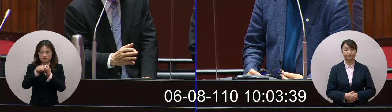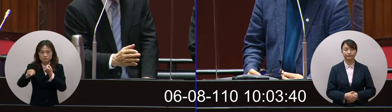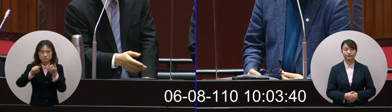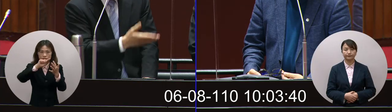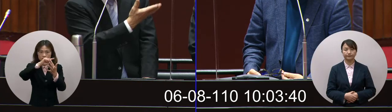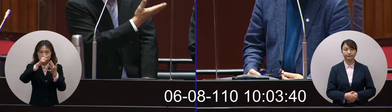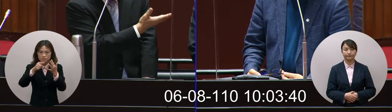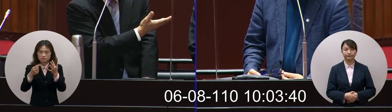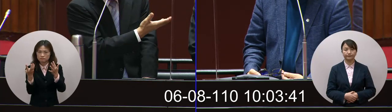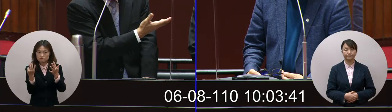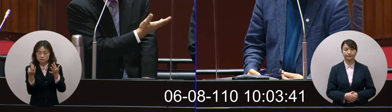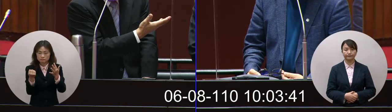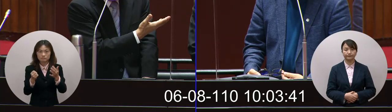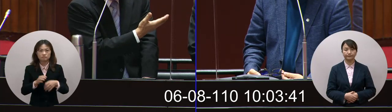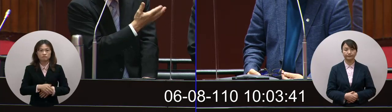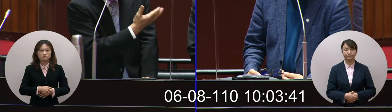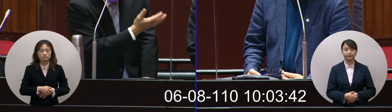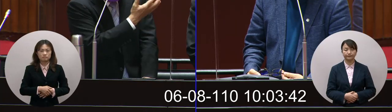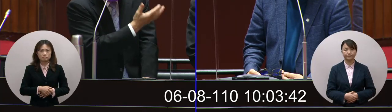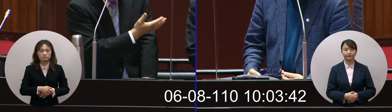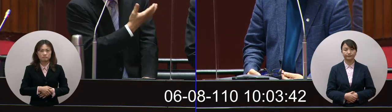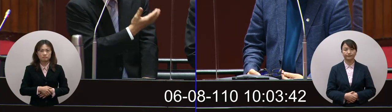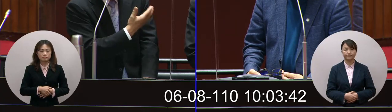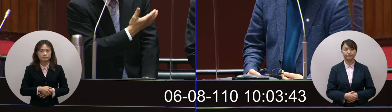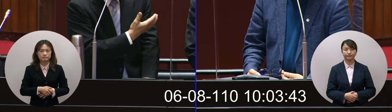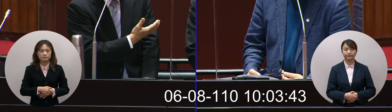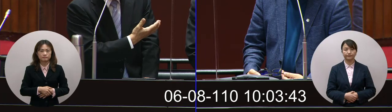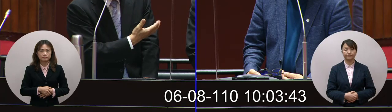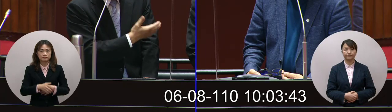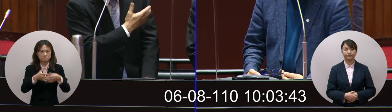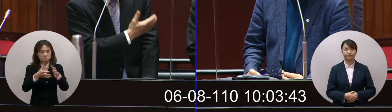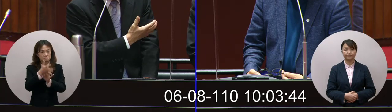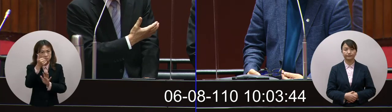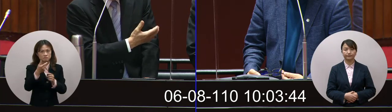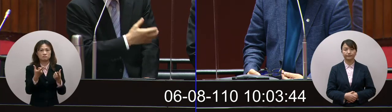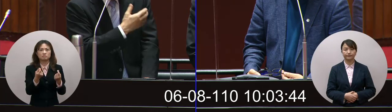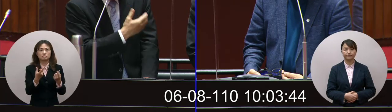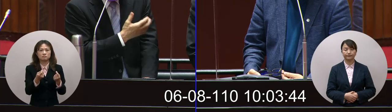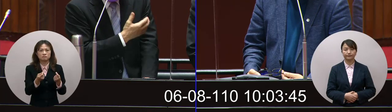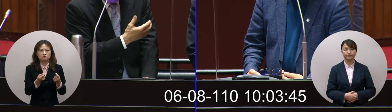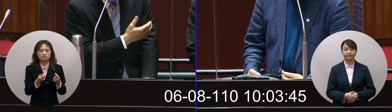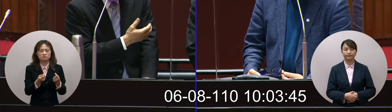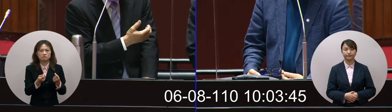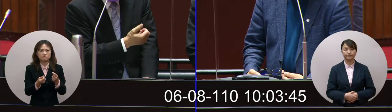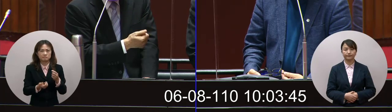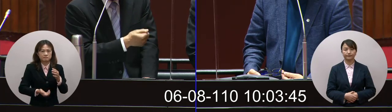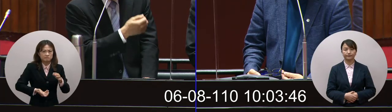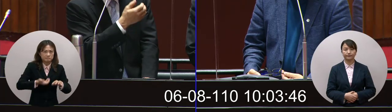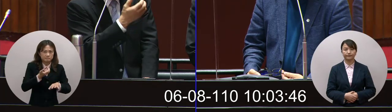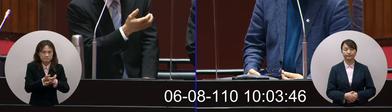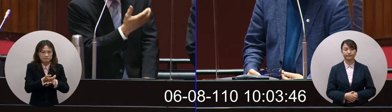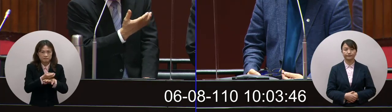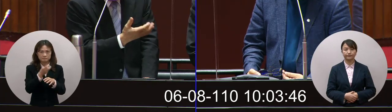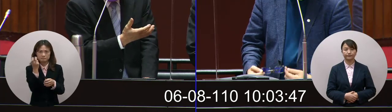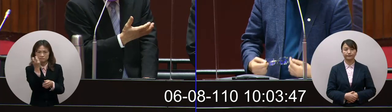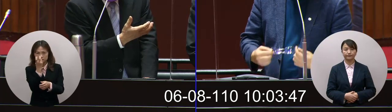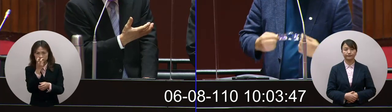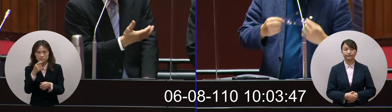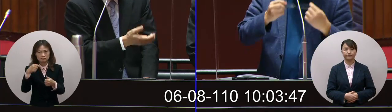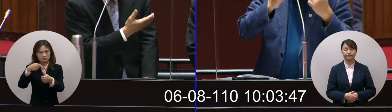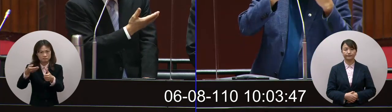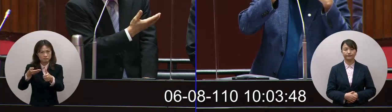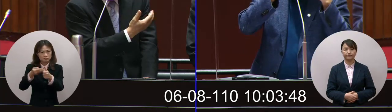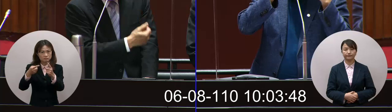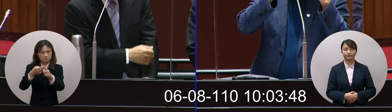经营，因为潘部长一直嘛拢足用心在照顾相关教育人